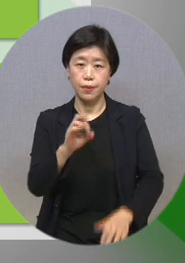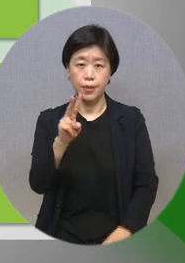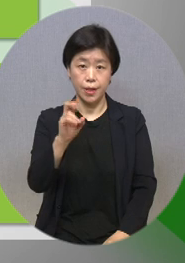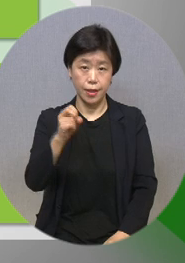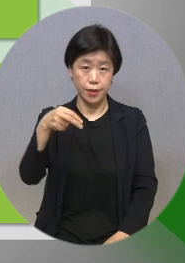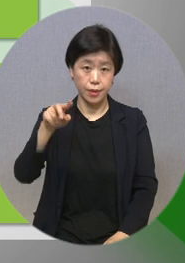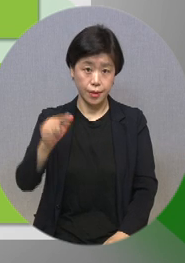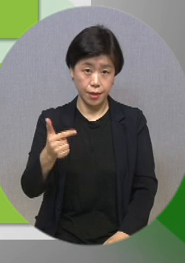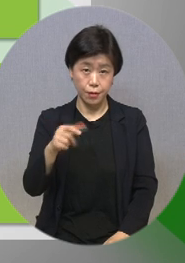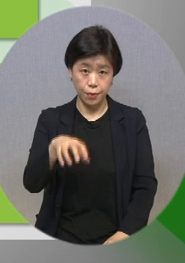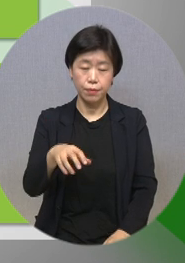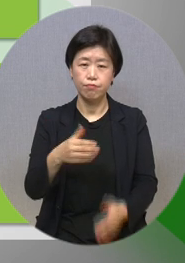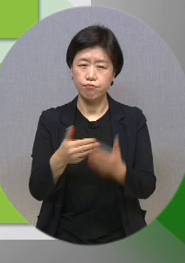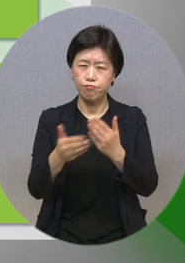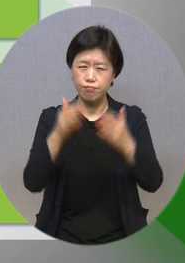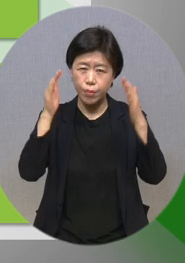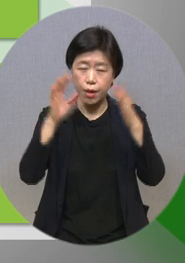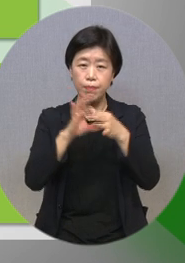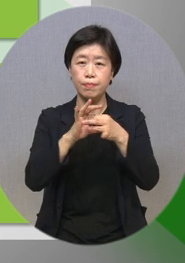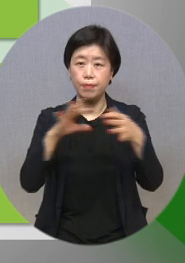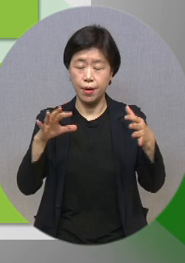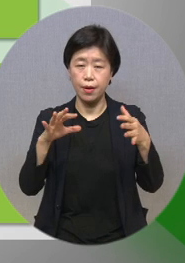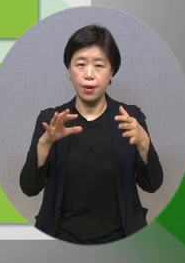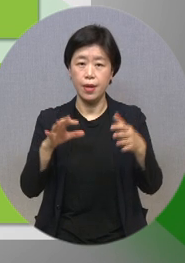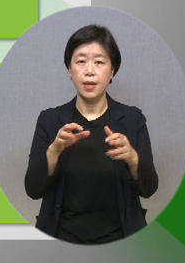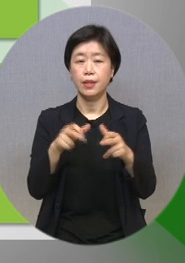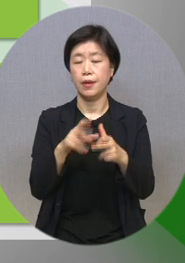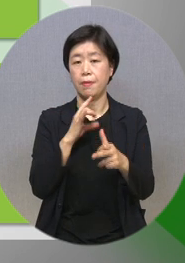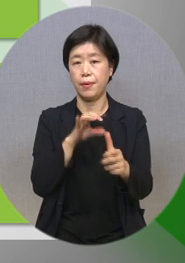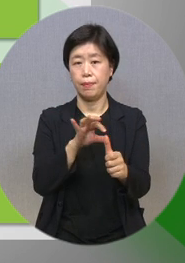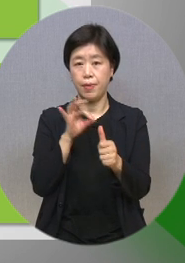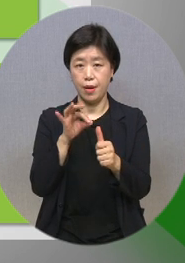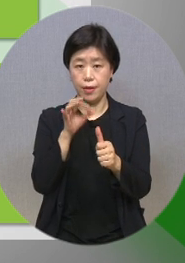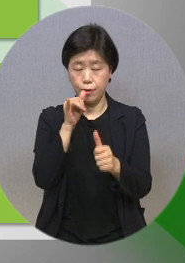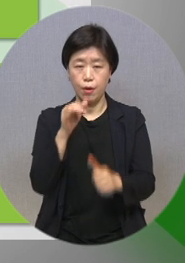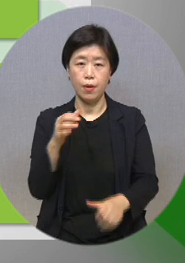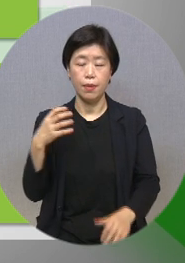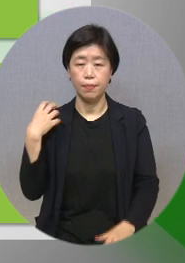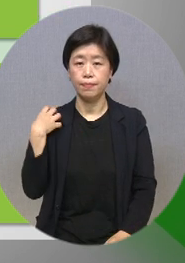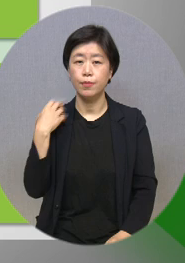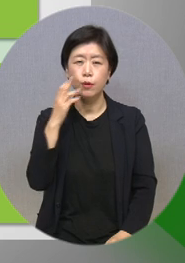채용합니다. 장애인만 채용하며 담당지사는 울산지사입니다.